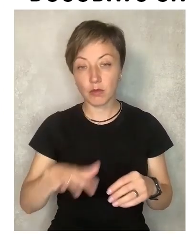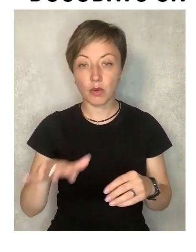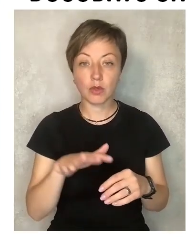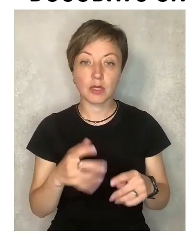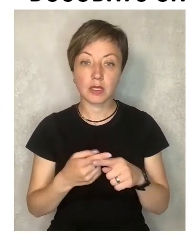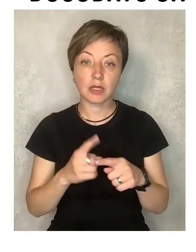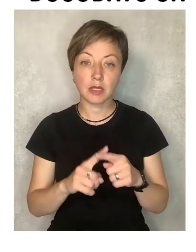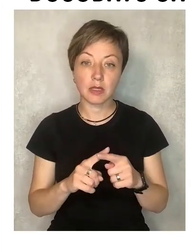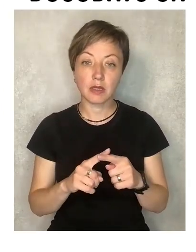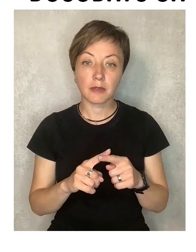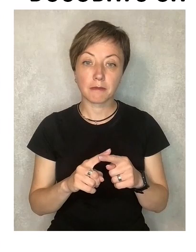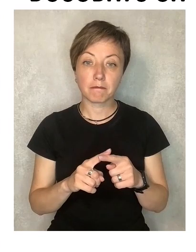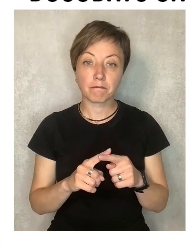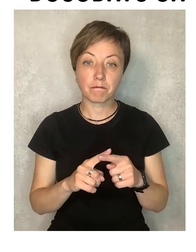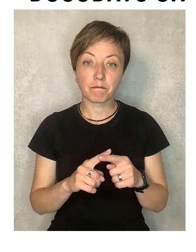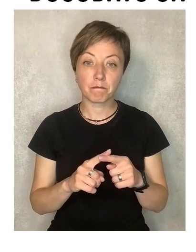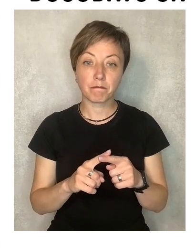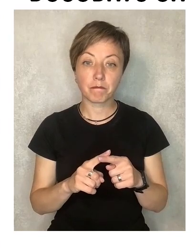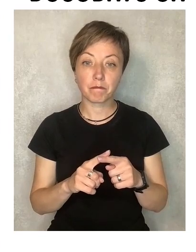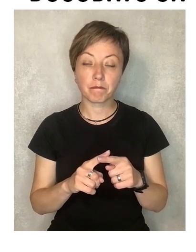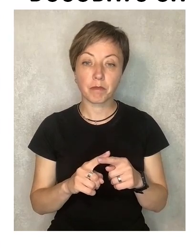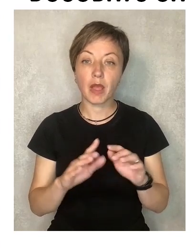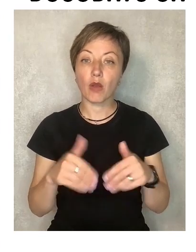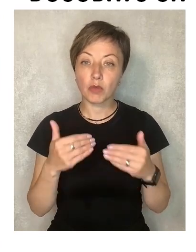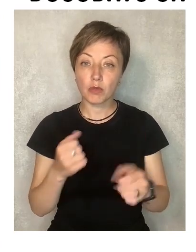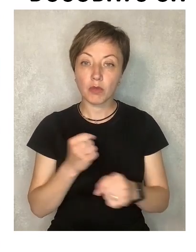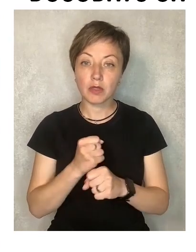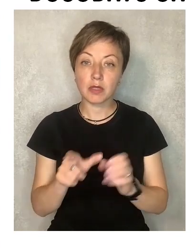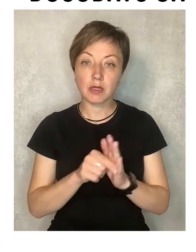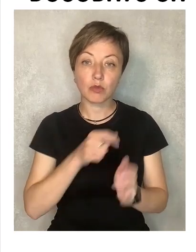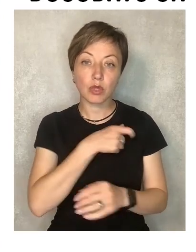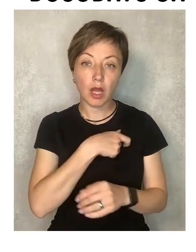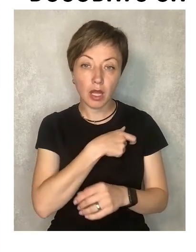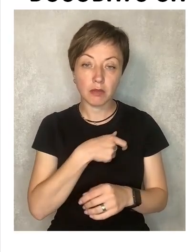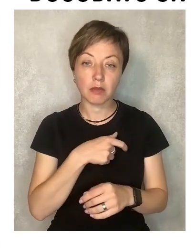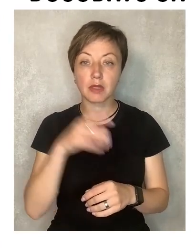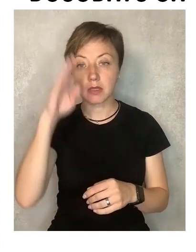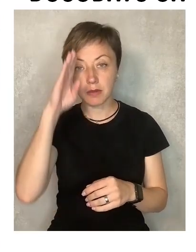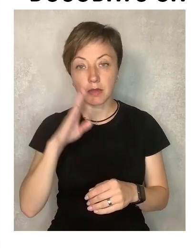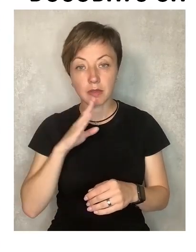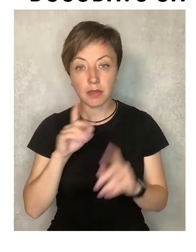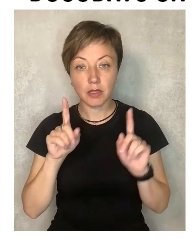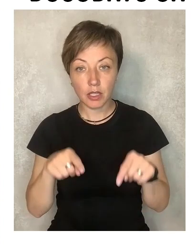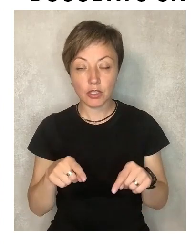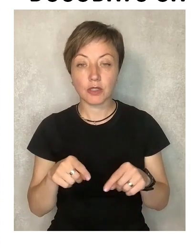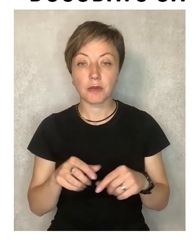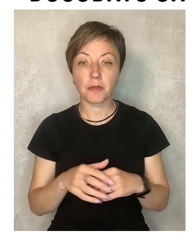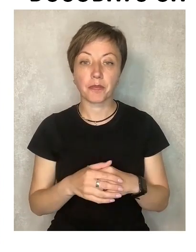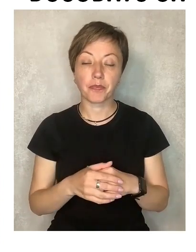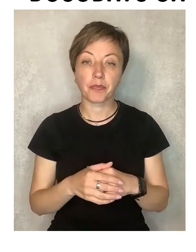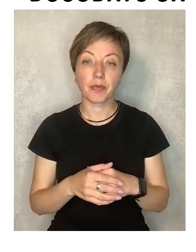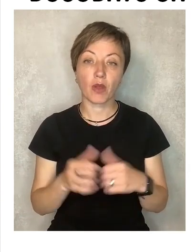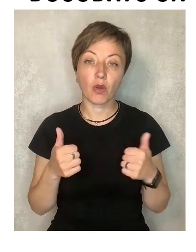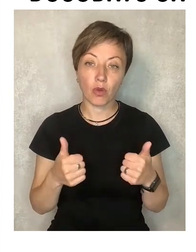то теж, ну, рекомендую працювати з депутатами або депутатками. Теж, до речі, ну, якби хороша